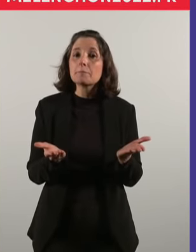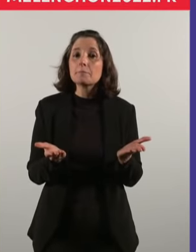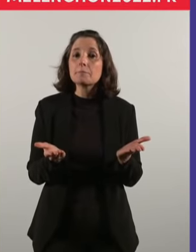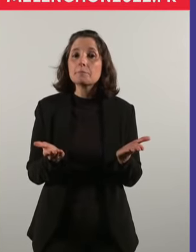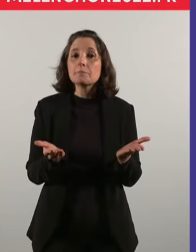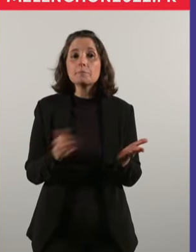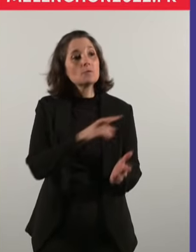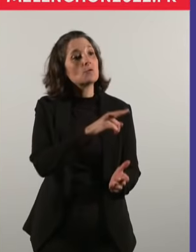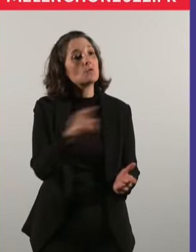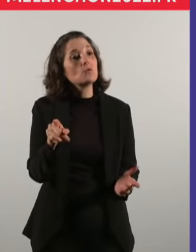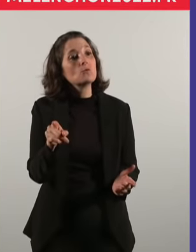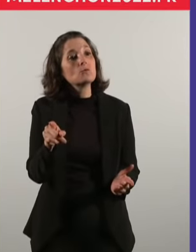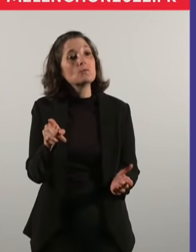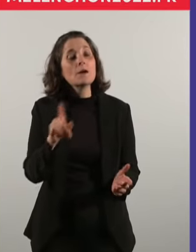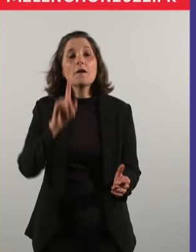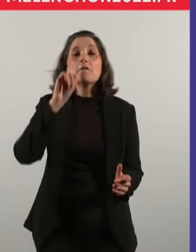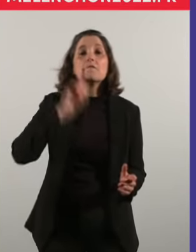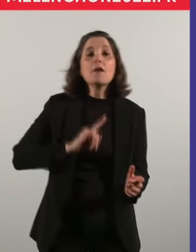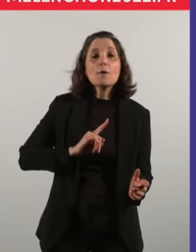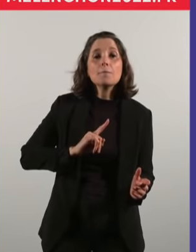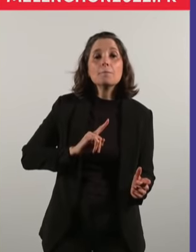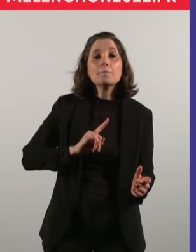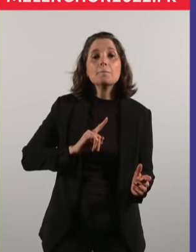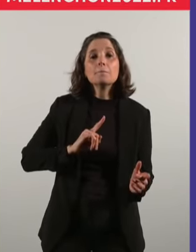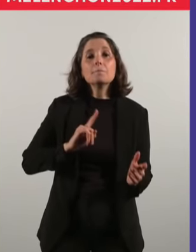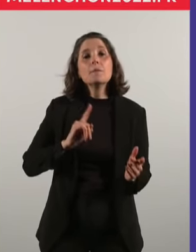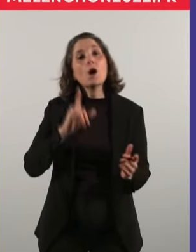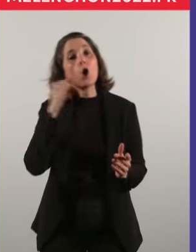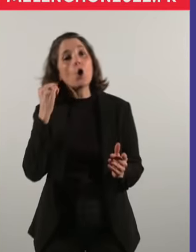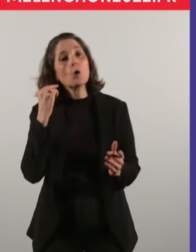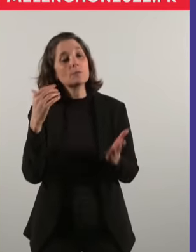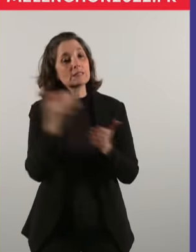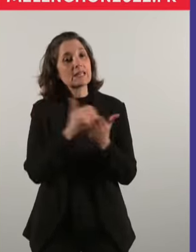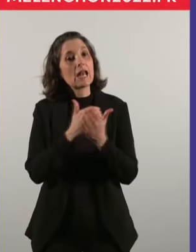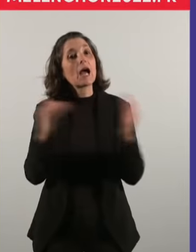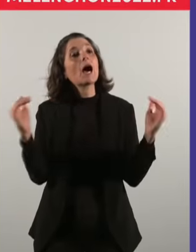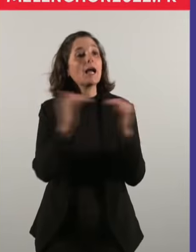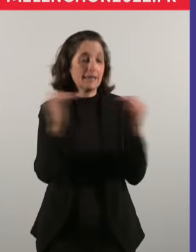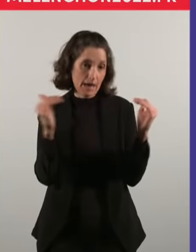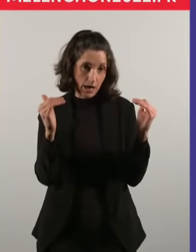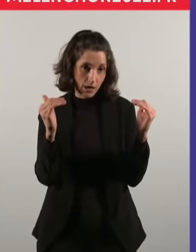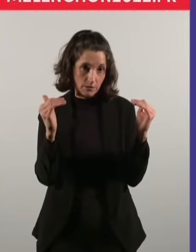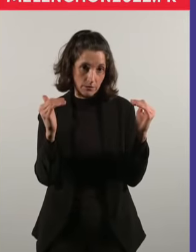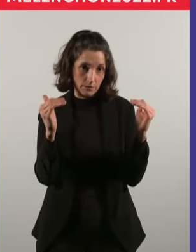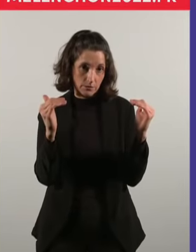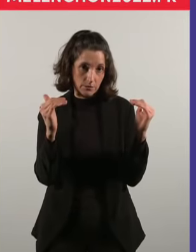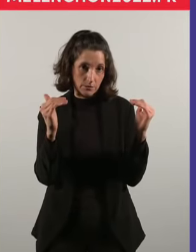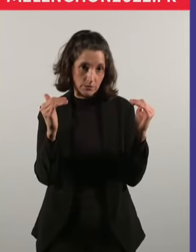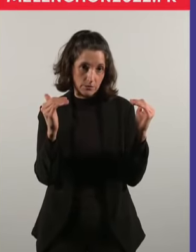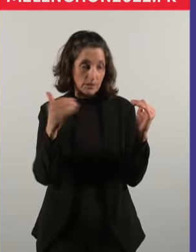femmes comme les hommes et ça produira un surcroît de cotisations sociales qui permettra de payer la retraite.